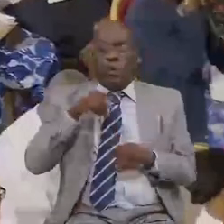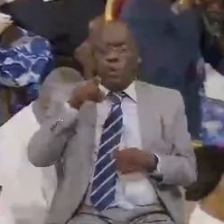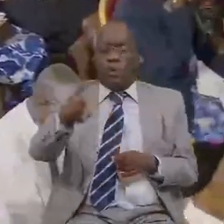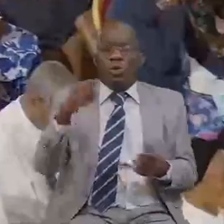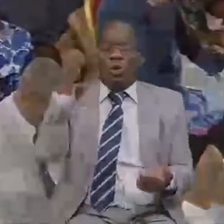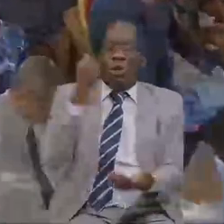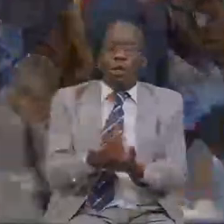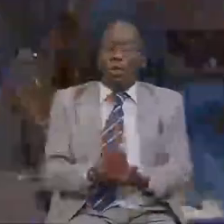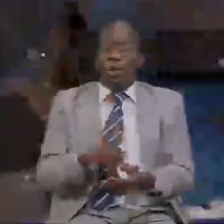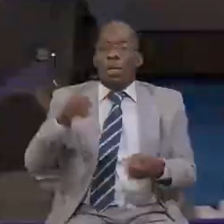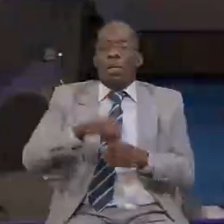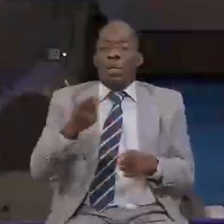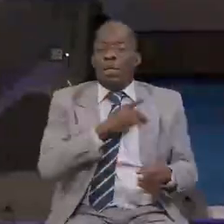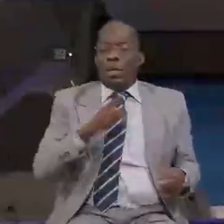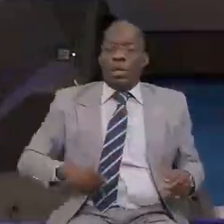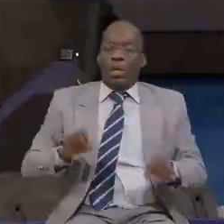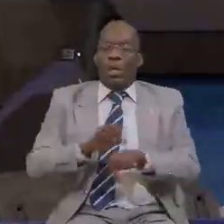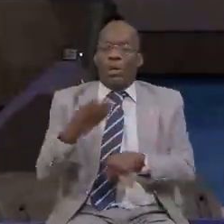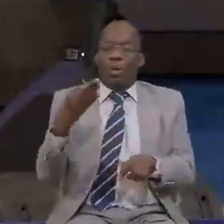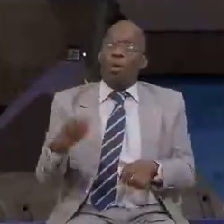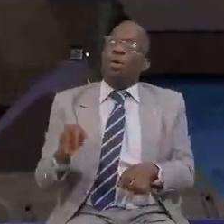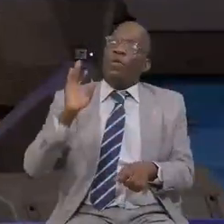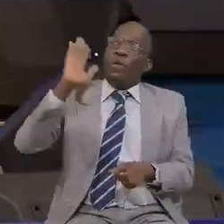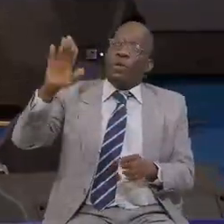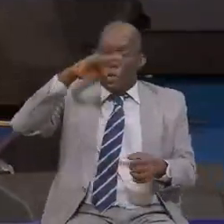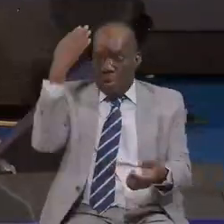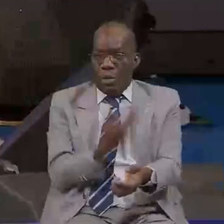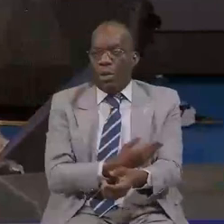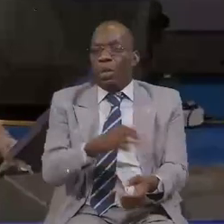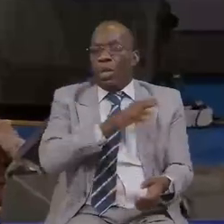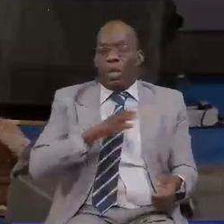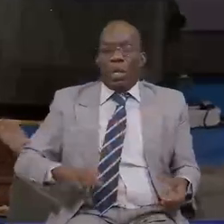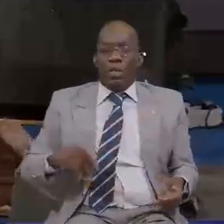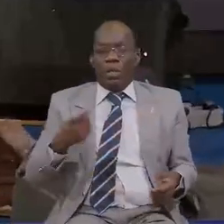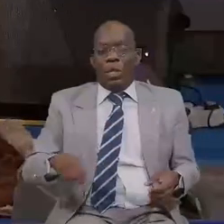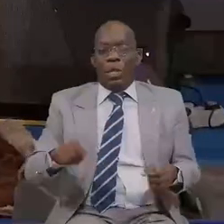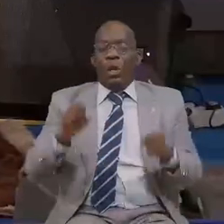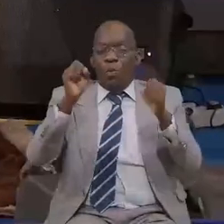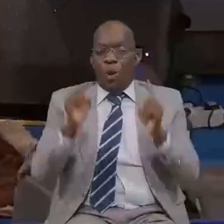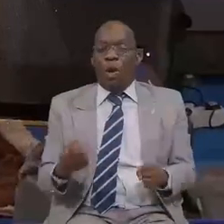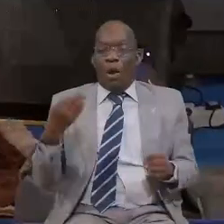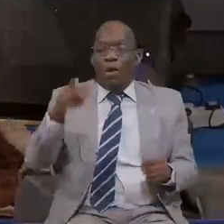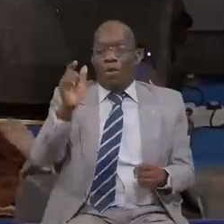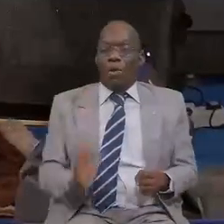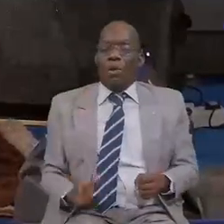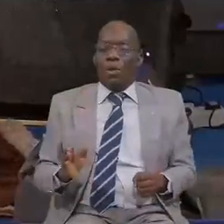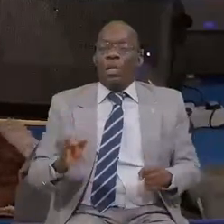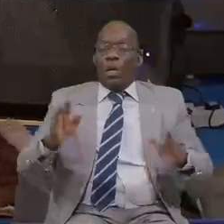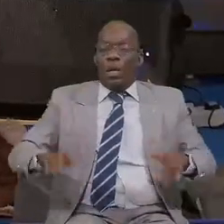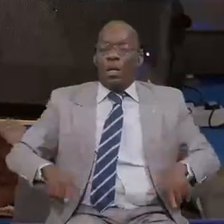d'amour, Christ, la puissance de Dieu, habite dans le cœur de l'homme, dans le cœur de la